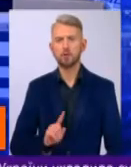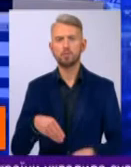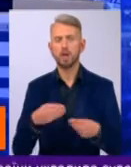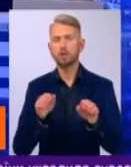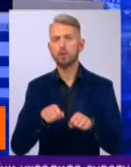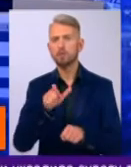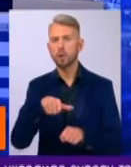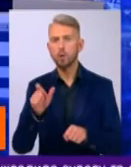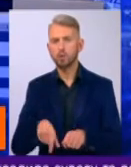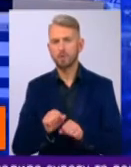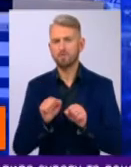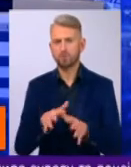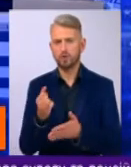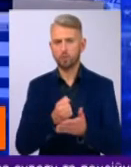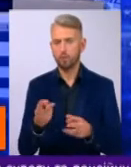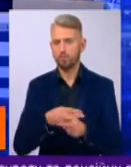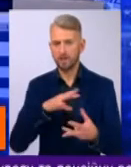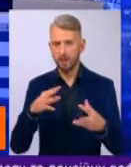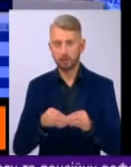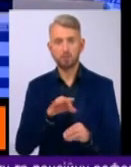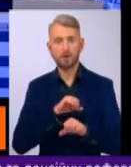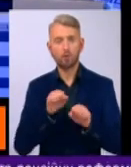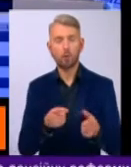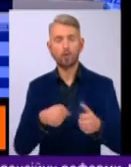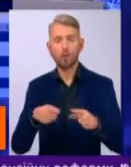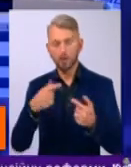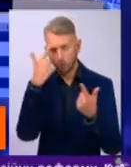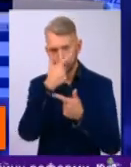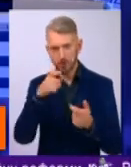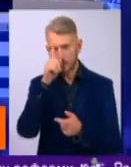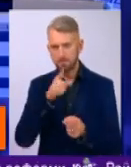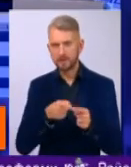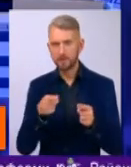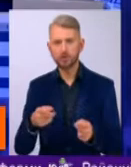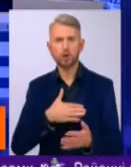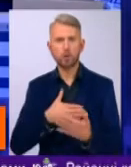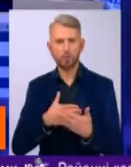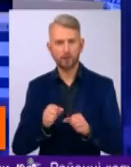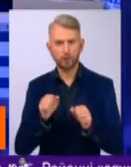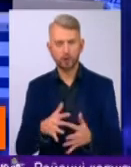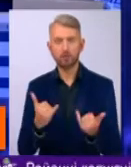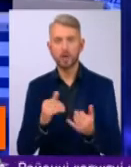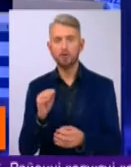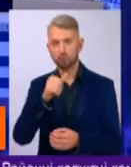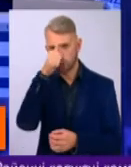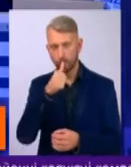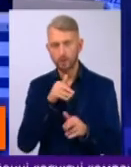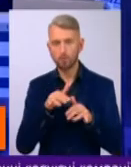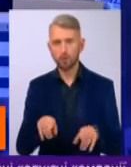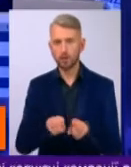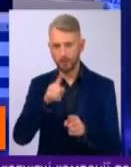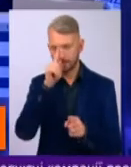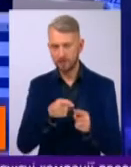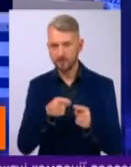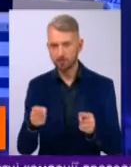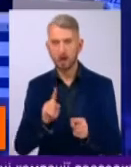позбутися зброї без наслідків, правоохоронні органи оголошують місячники добровільної здачі. Саме зараз, у жовтні, проходить такий місячник.